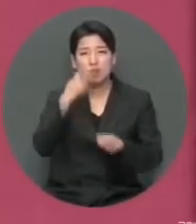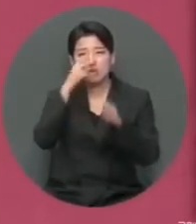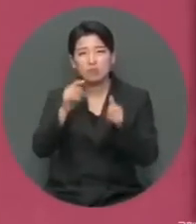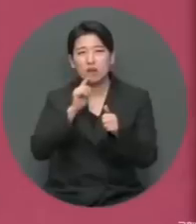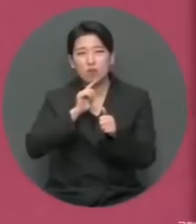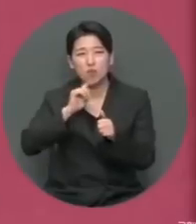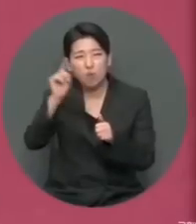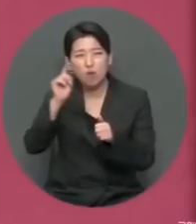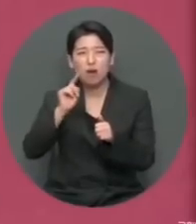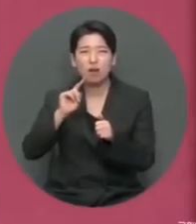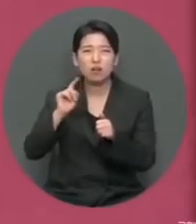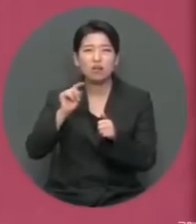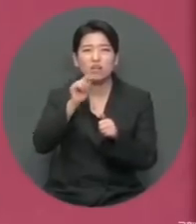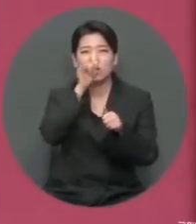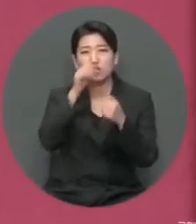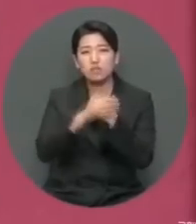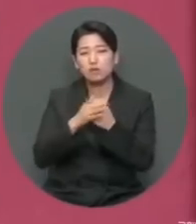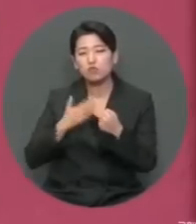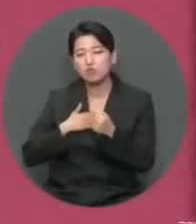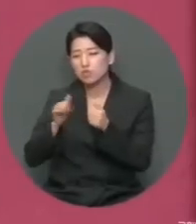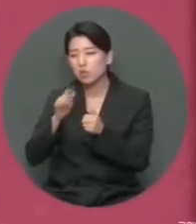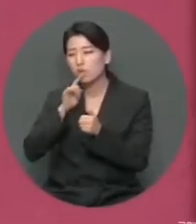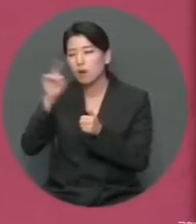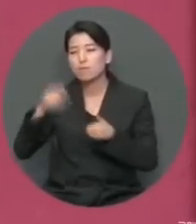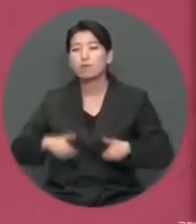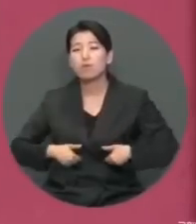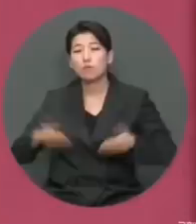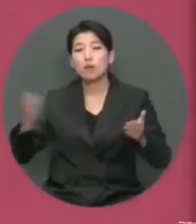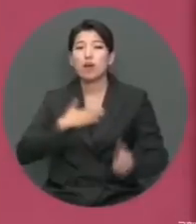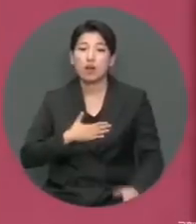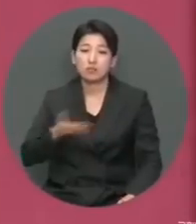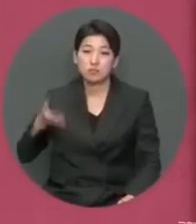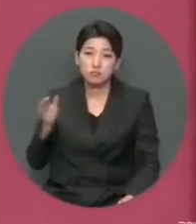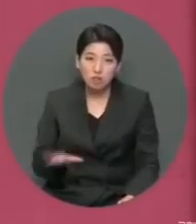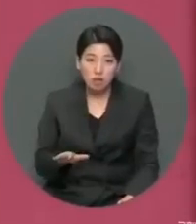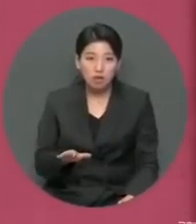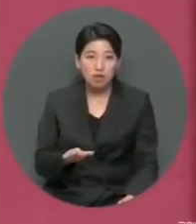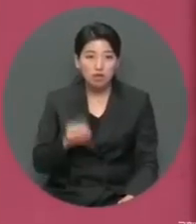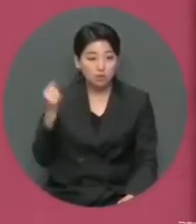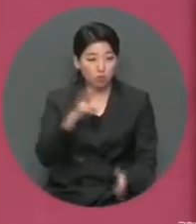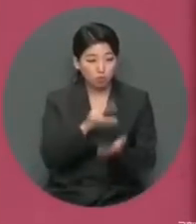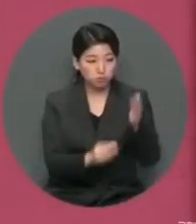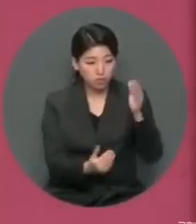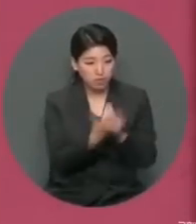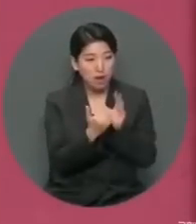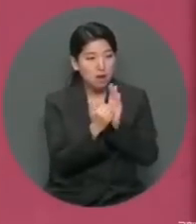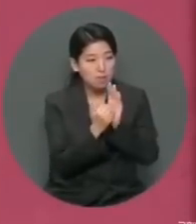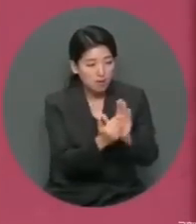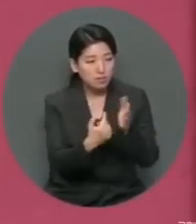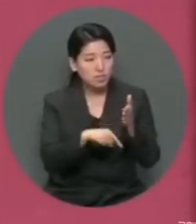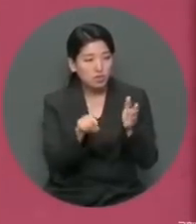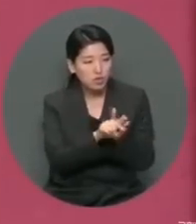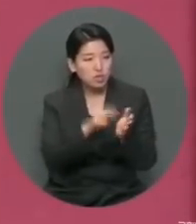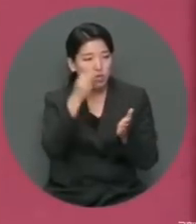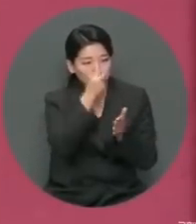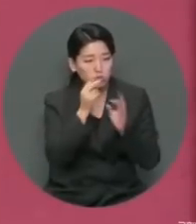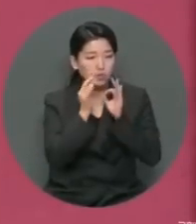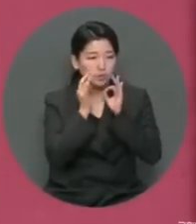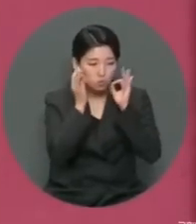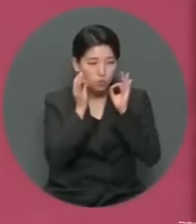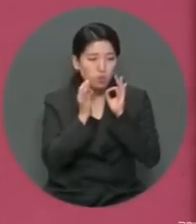조사는 필요 없다 하더라도 재발되지 않도록 선관위 차원에서 확인과 조사와 조치 이런 걸 하겠다고 네, 그렇습니다. 하셨어야죠.